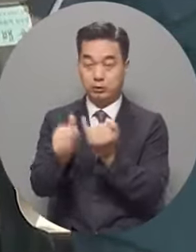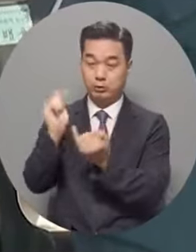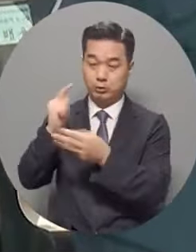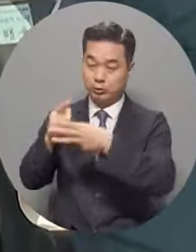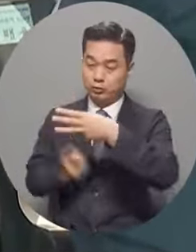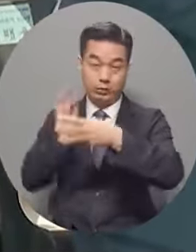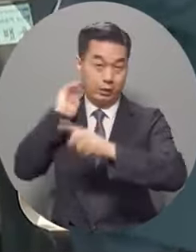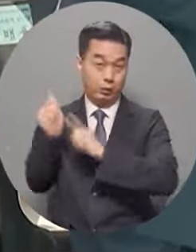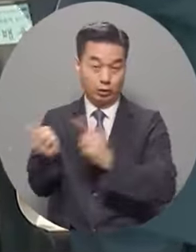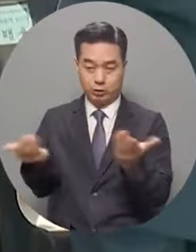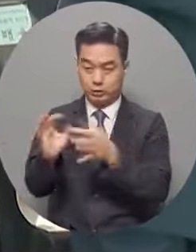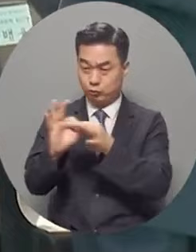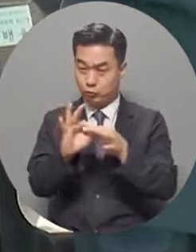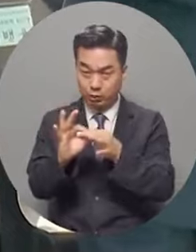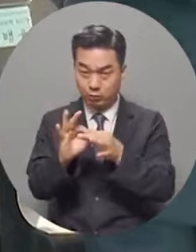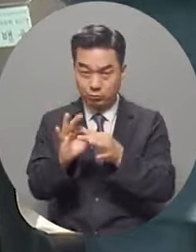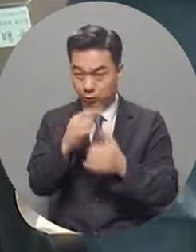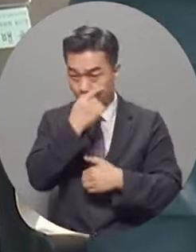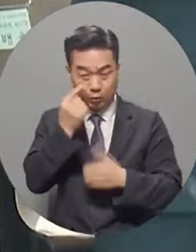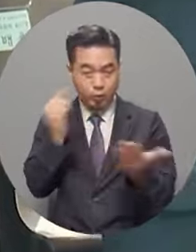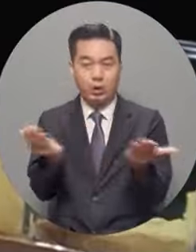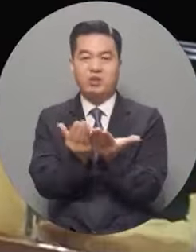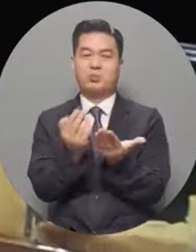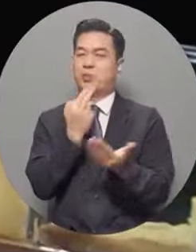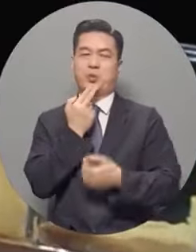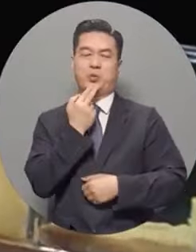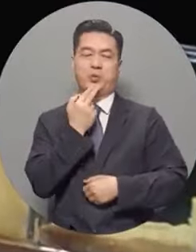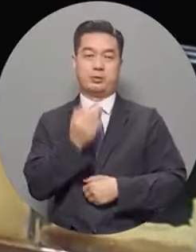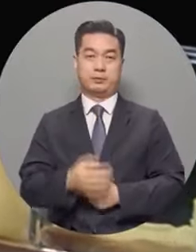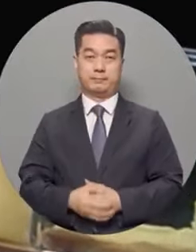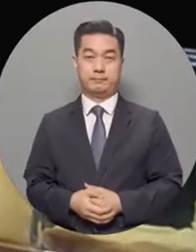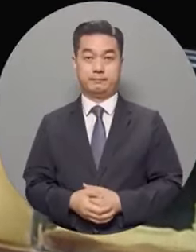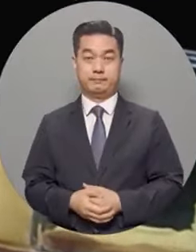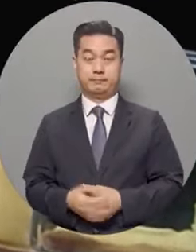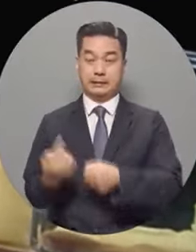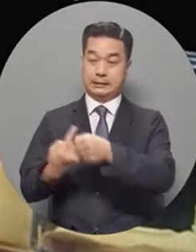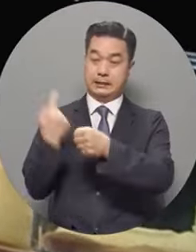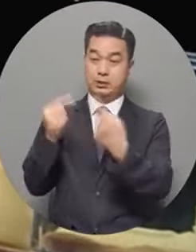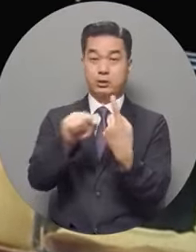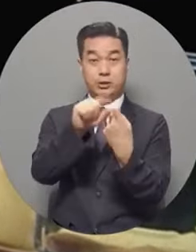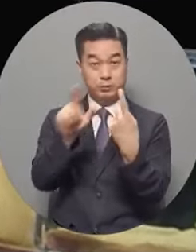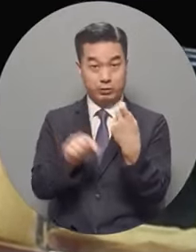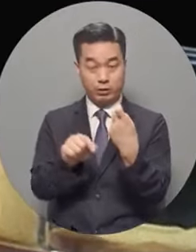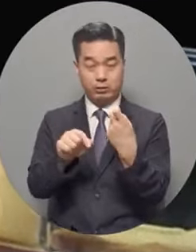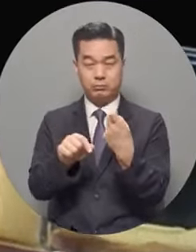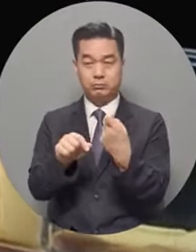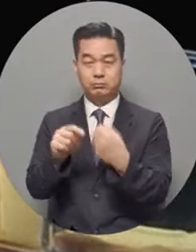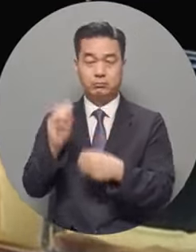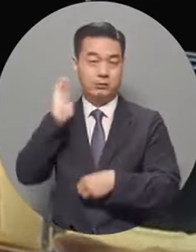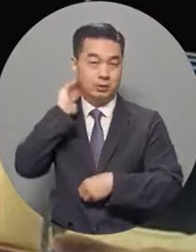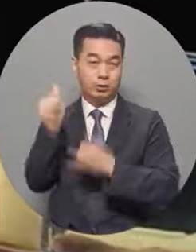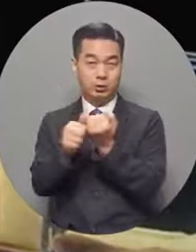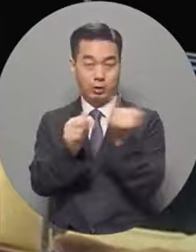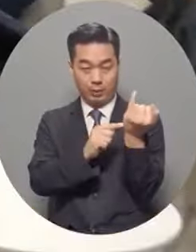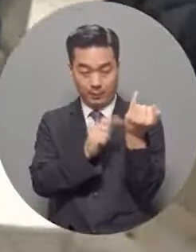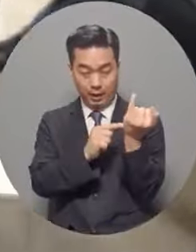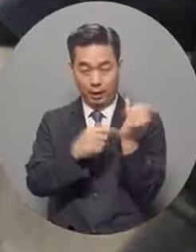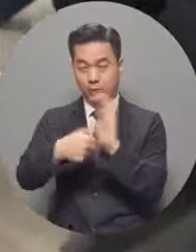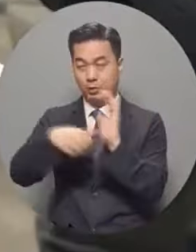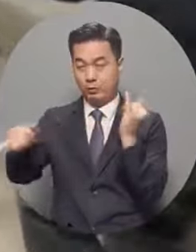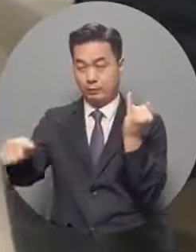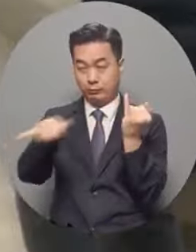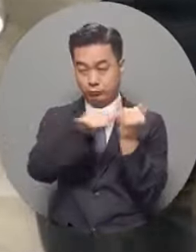직무 관련성 여부는 확인이 안 된다는 설명입니다. 지난해 11월 김건희 여사의 명품백 수수 영상이 공개된